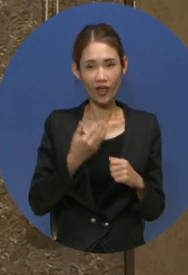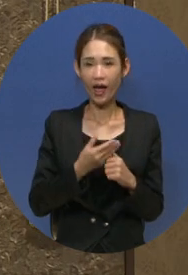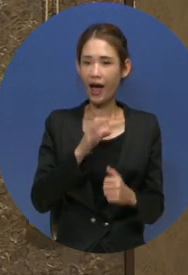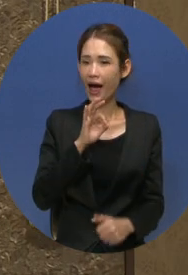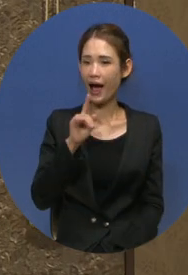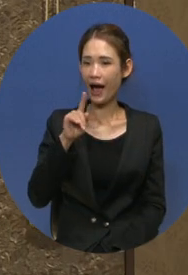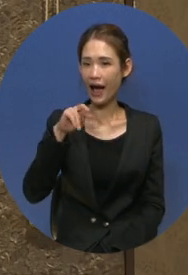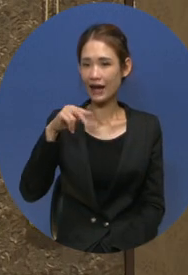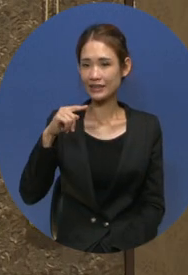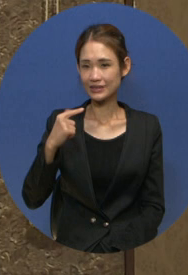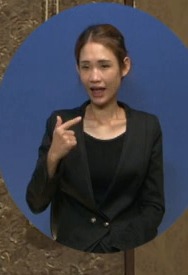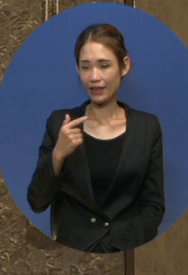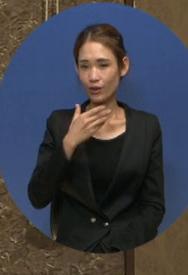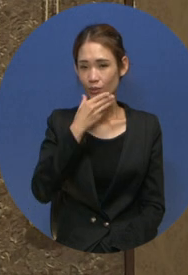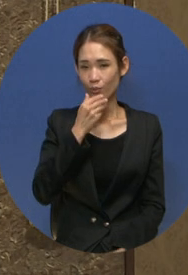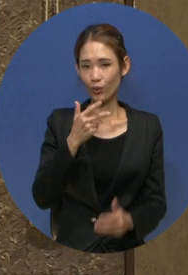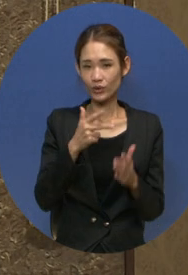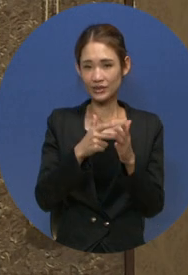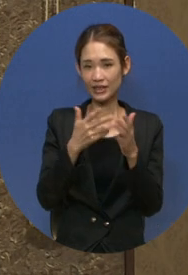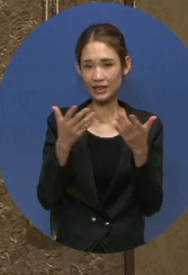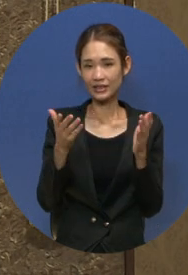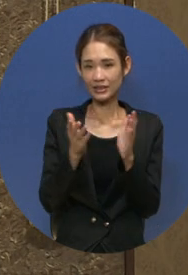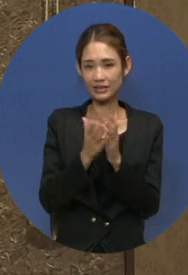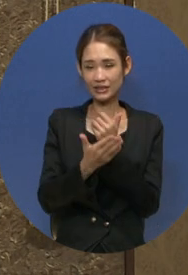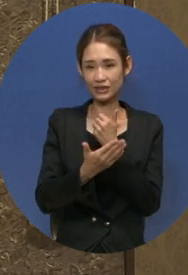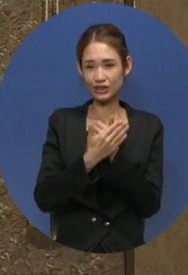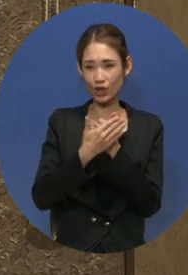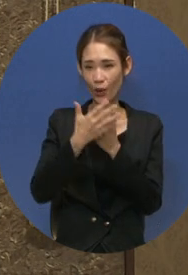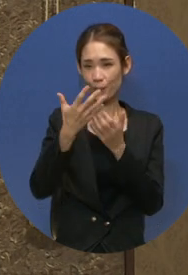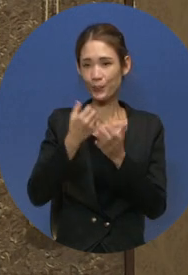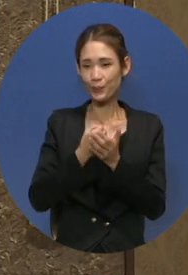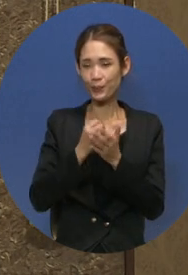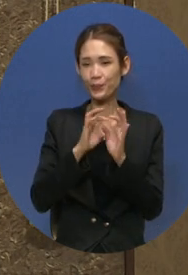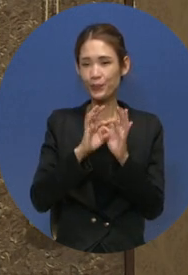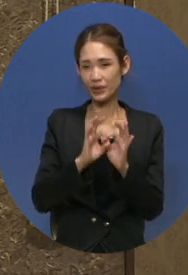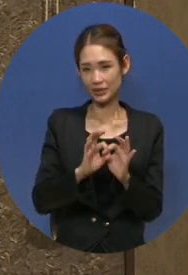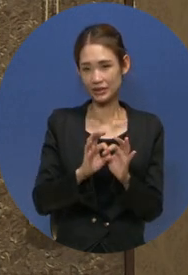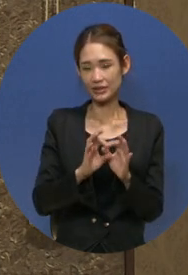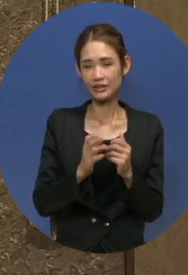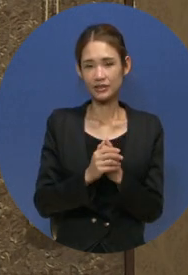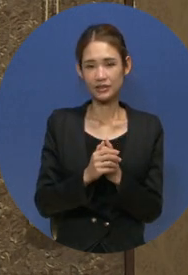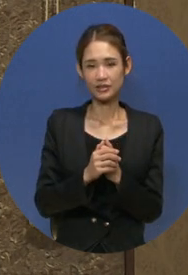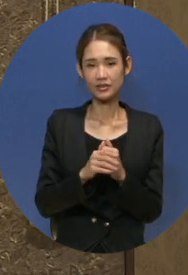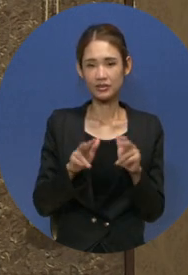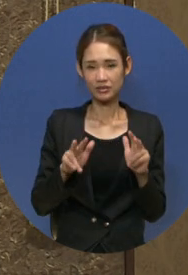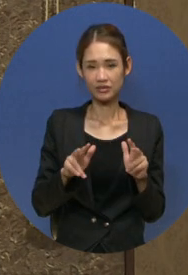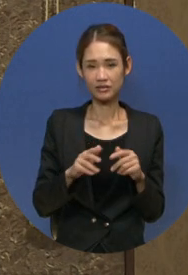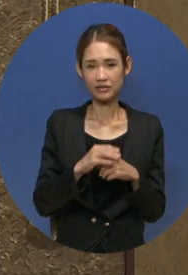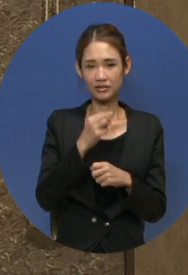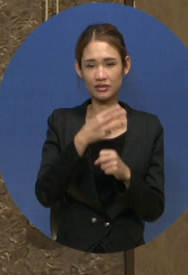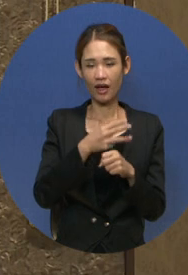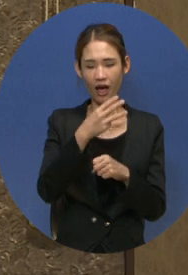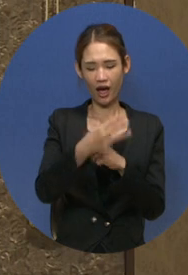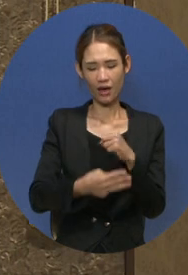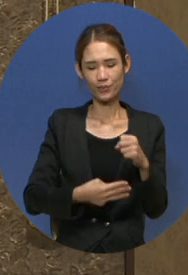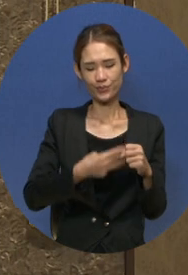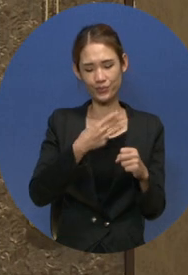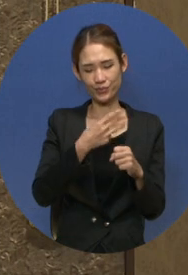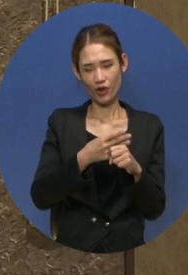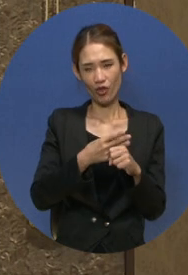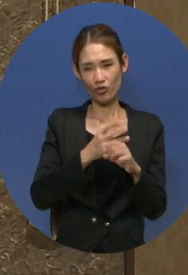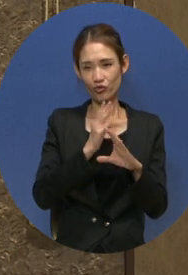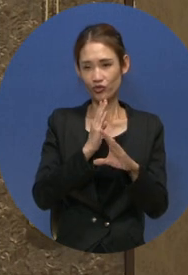3년 전에 아산복지재단의 지원을 받아서 시작을 했고요. 지금 3년 차인데, 지난